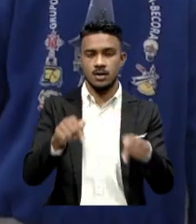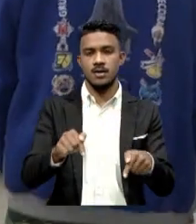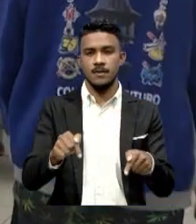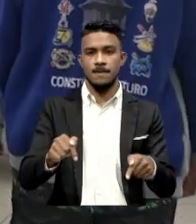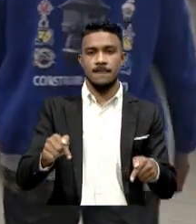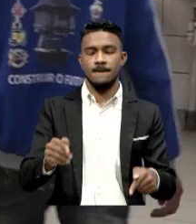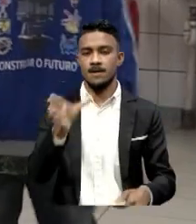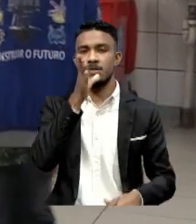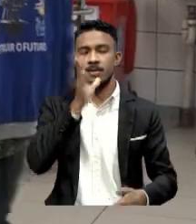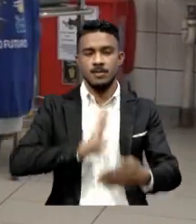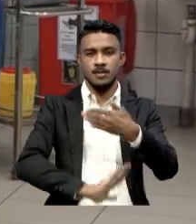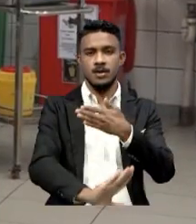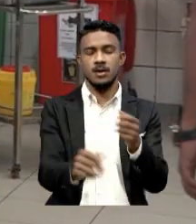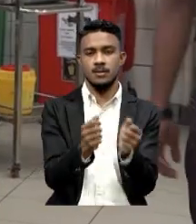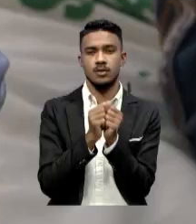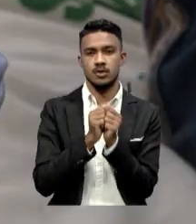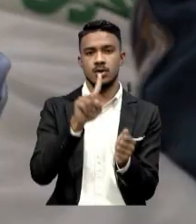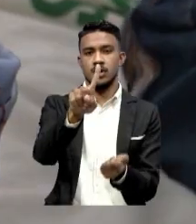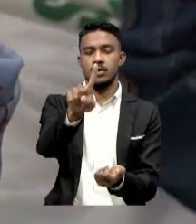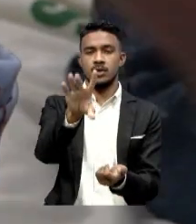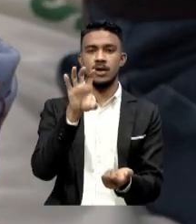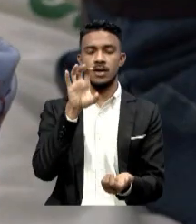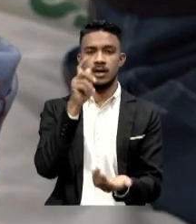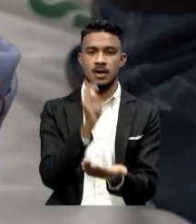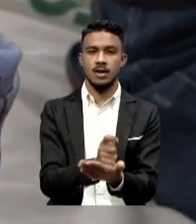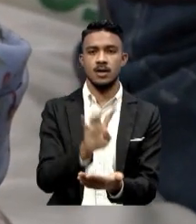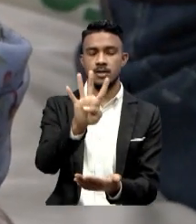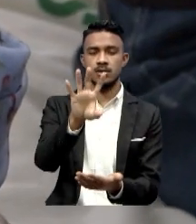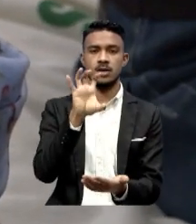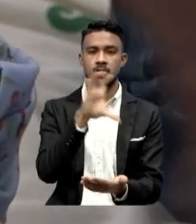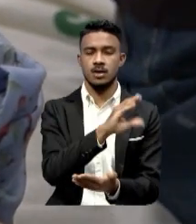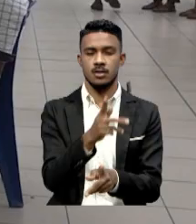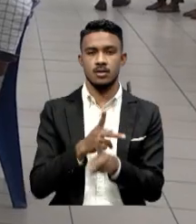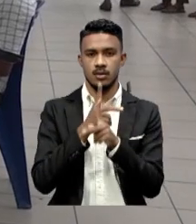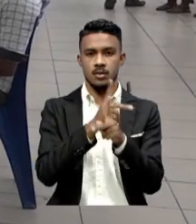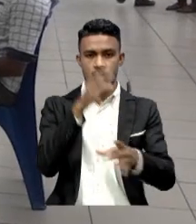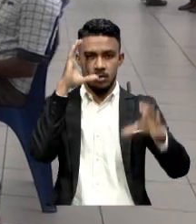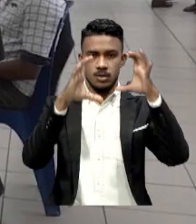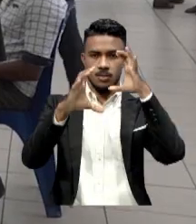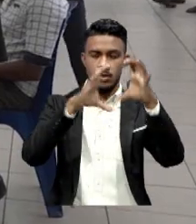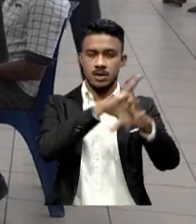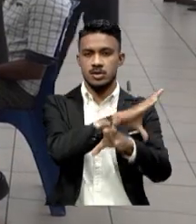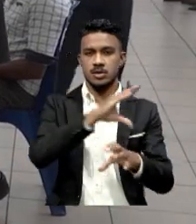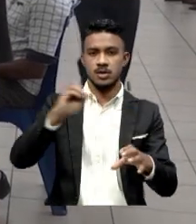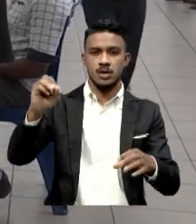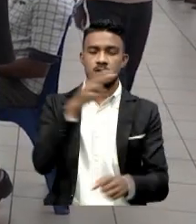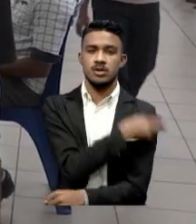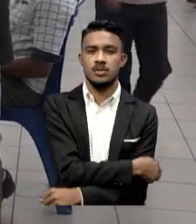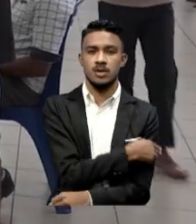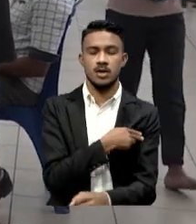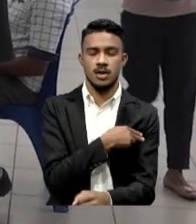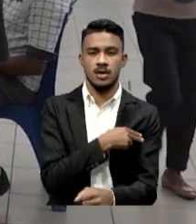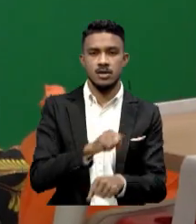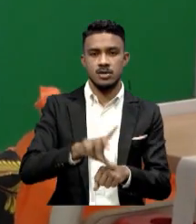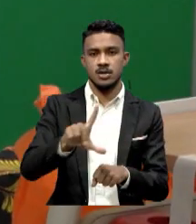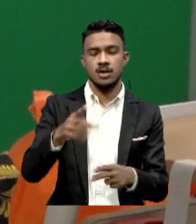hamutuk rihung ida atus hat. Chefe Gabinete Controlo Qualidade no Comunicação Social Hospital Nacional, Sara Maria Xavier